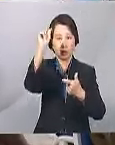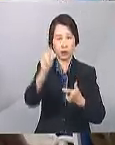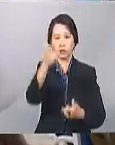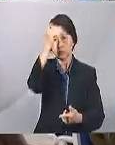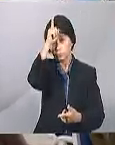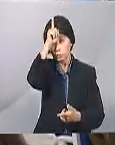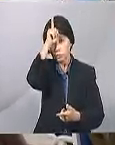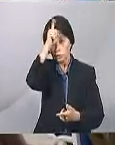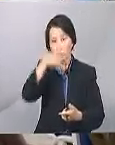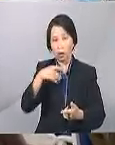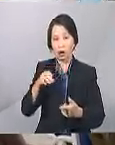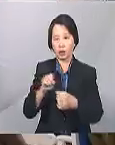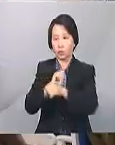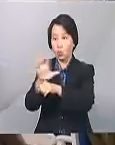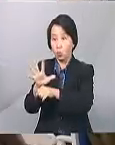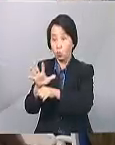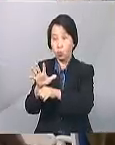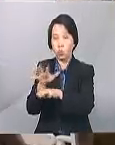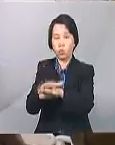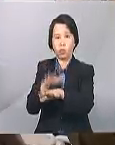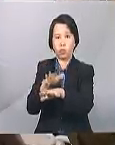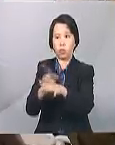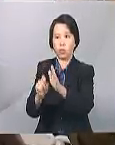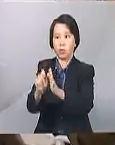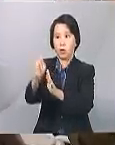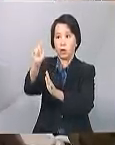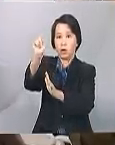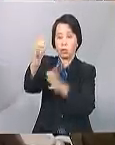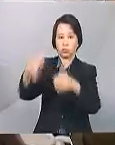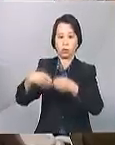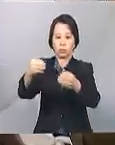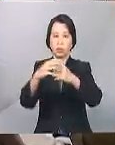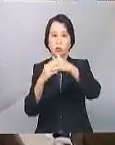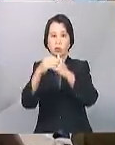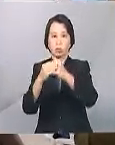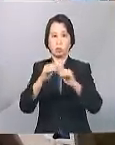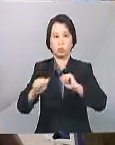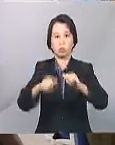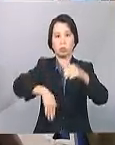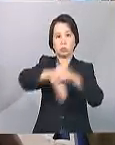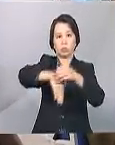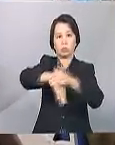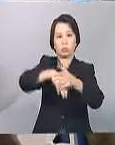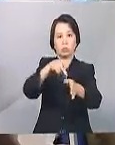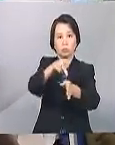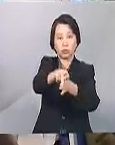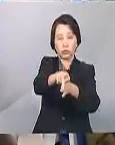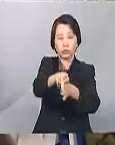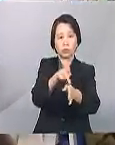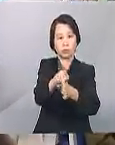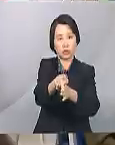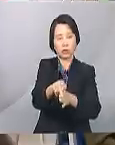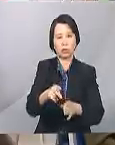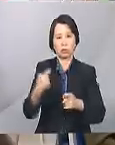mempunyai jumlah kes jangkitan lebih tinggi berbanding Malaysia telah mula beri kelonggaran kepada aktiviti bola sepak profesional.